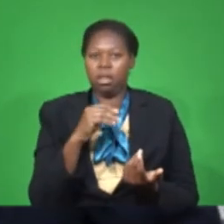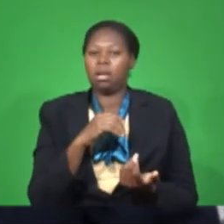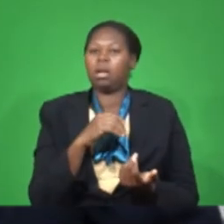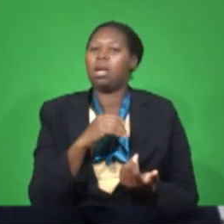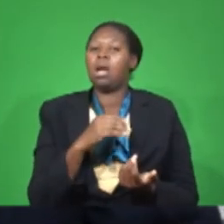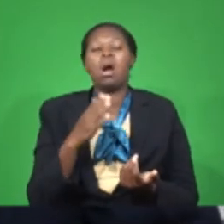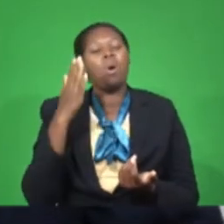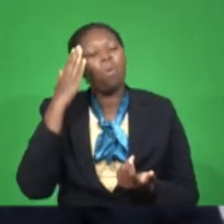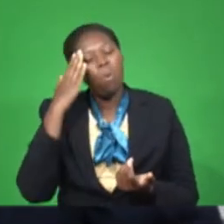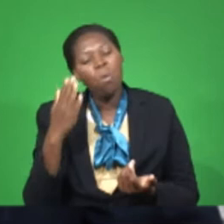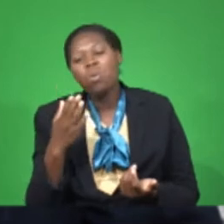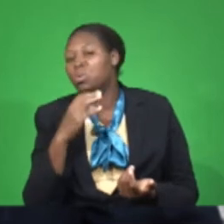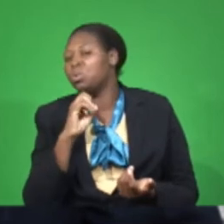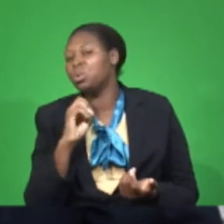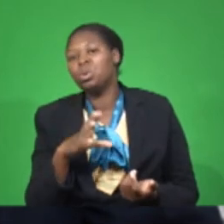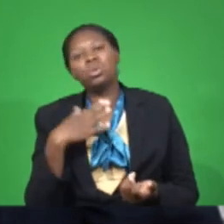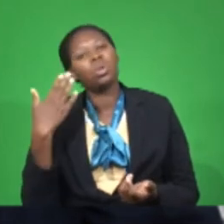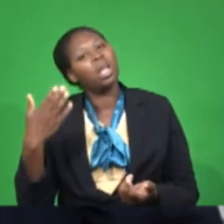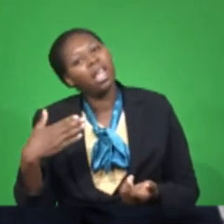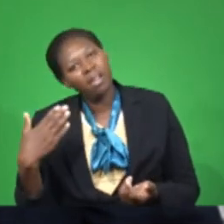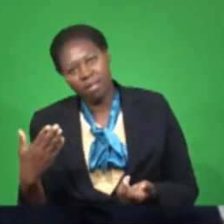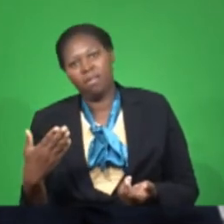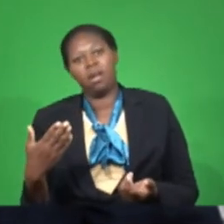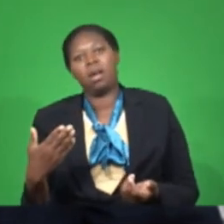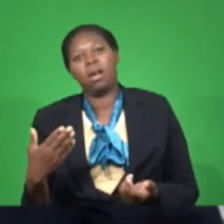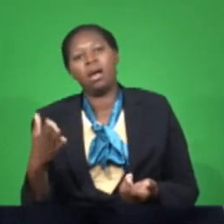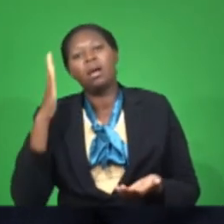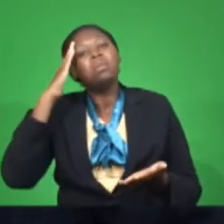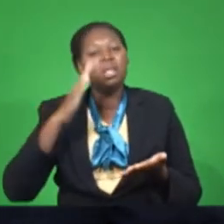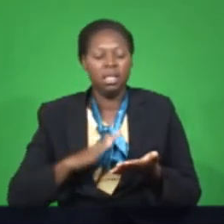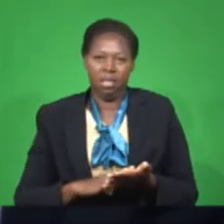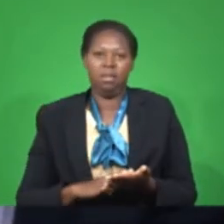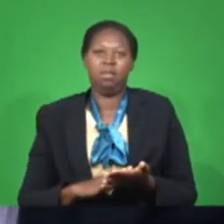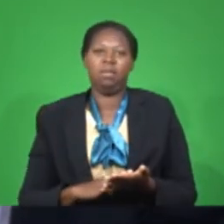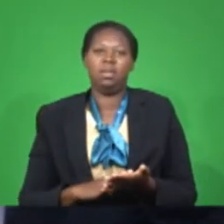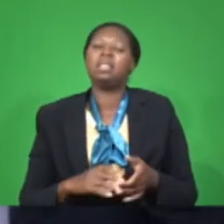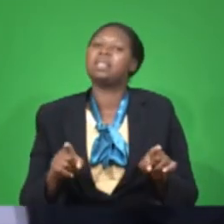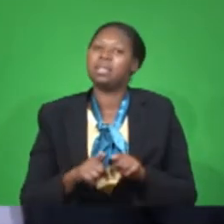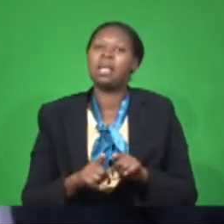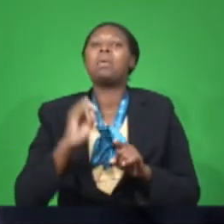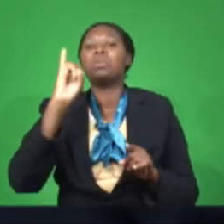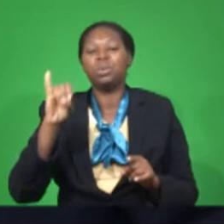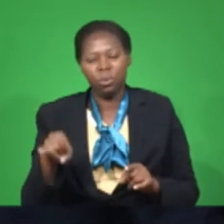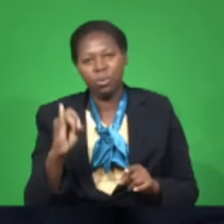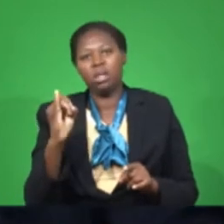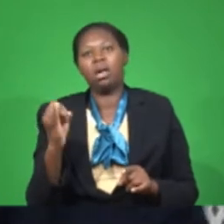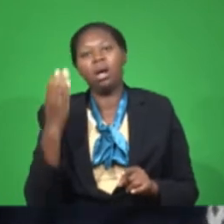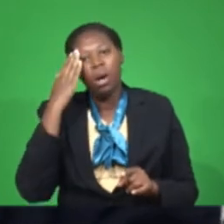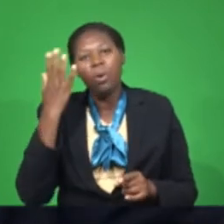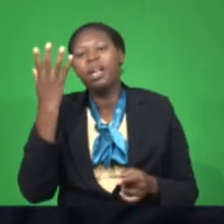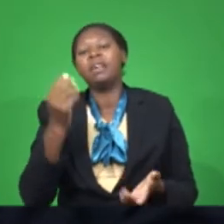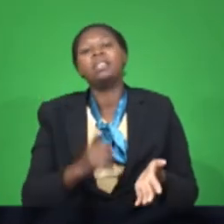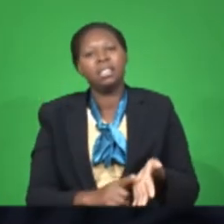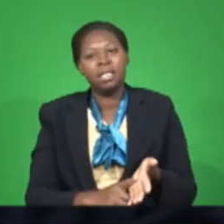arara nemuroora akatenda anoponeswa pamusati mandijekesera Tamari ndimbuya